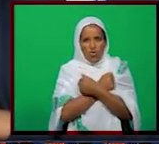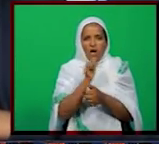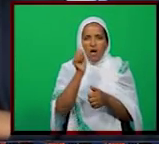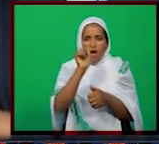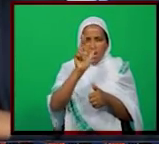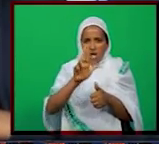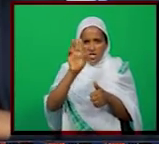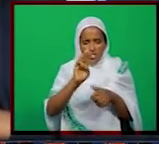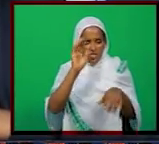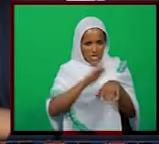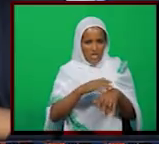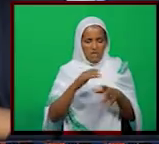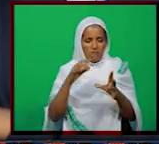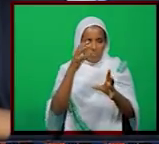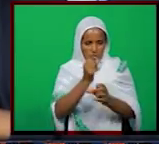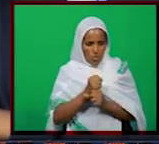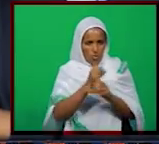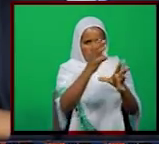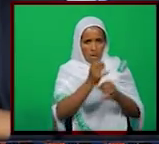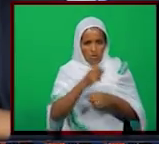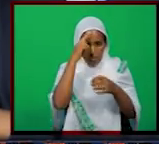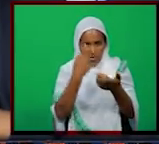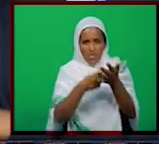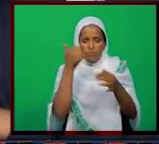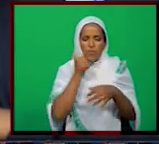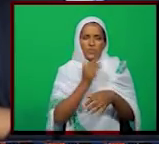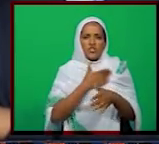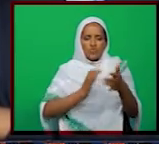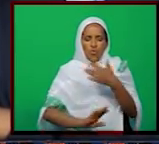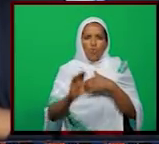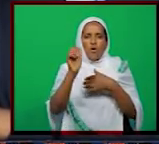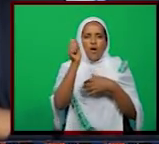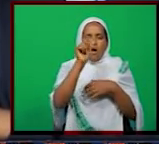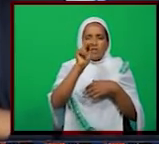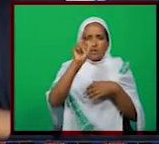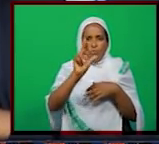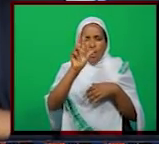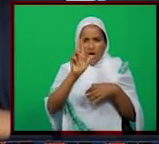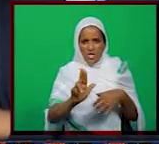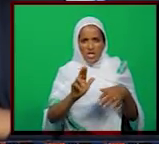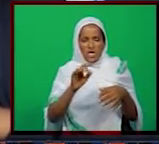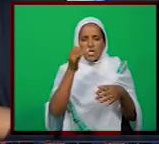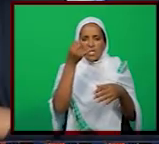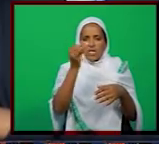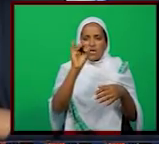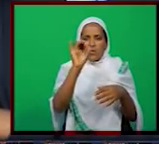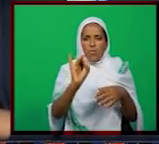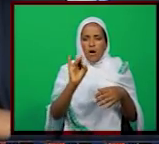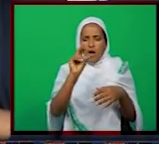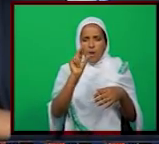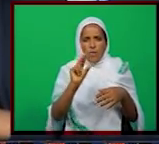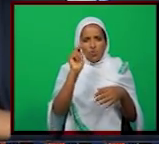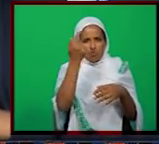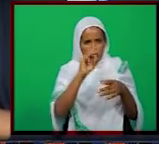ጥሪ፣ ወዳጆቿ የአራስ ጥሪ ይዘው እንደሚቀበሉ ሁሉ እመቤታችን የተወለደችው አድባረ ሊባኖስ በሚባል ተራራ ነው።